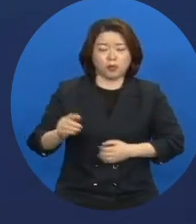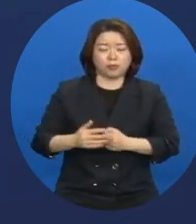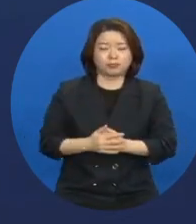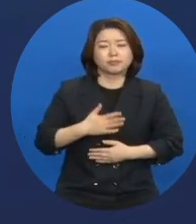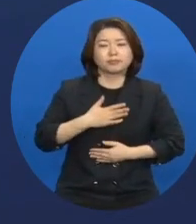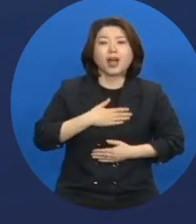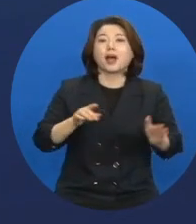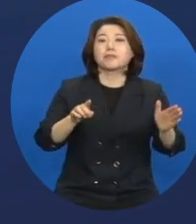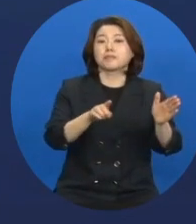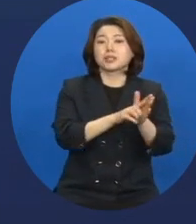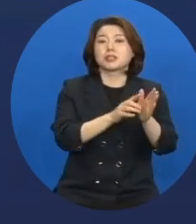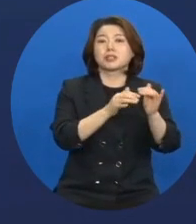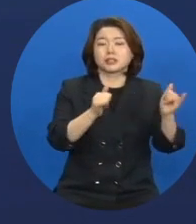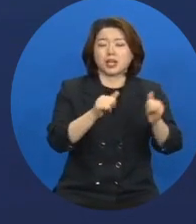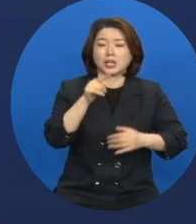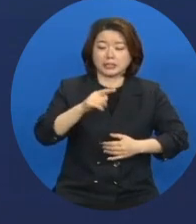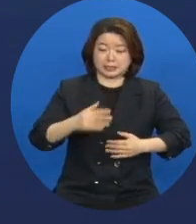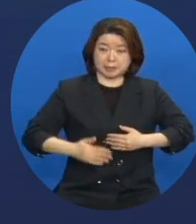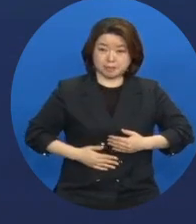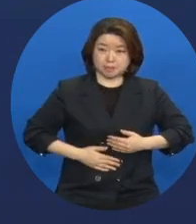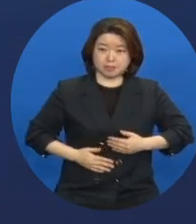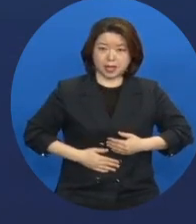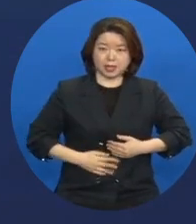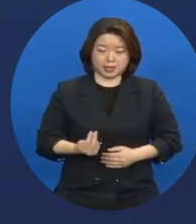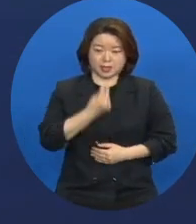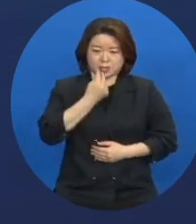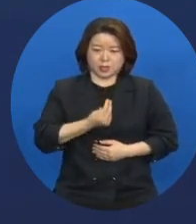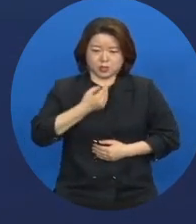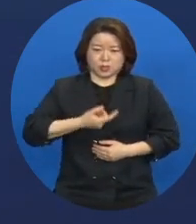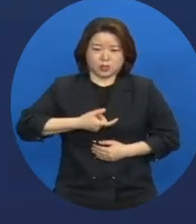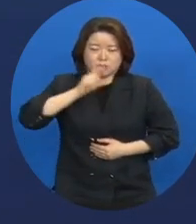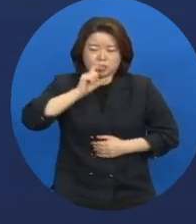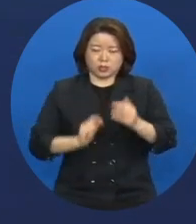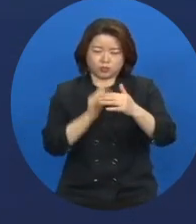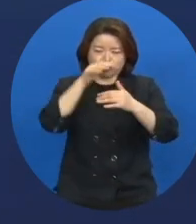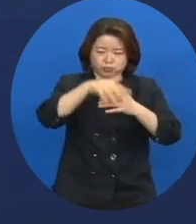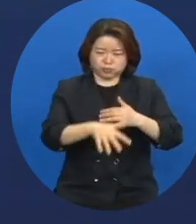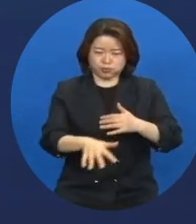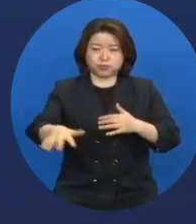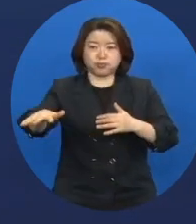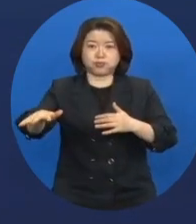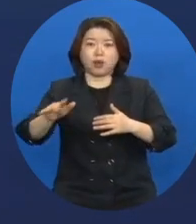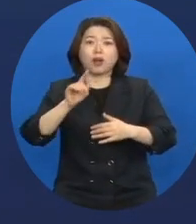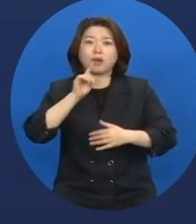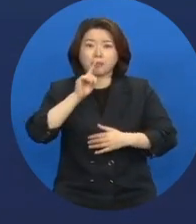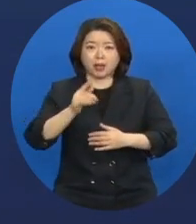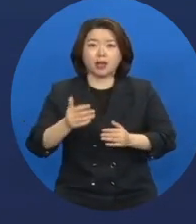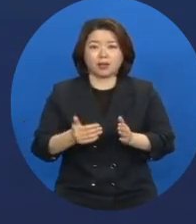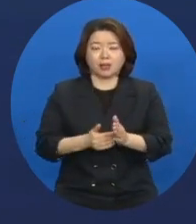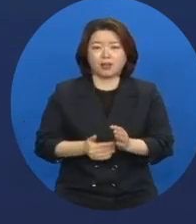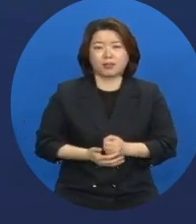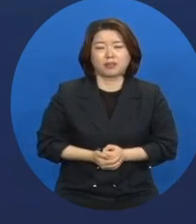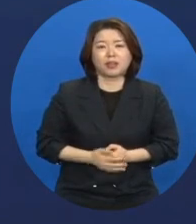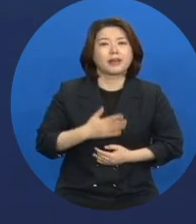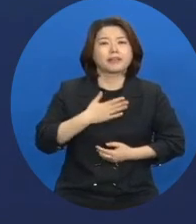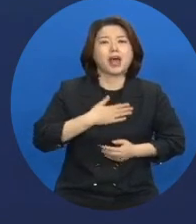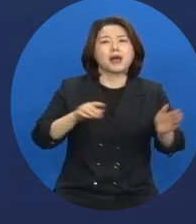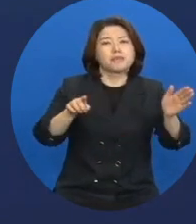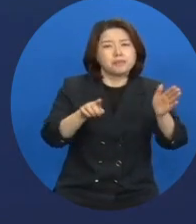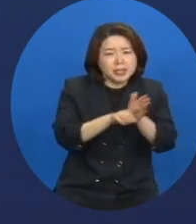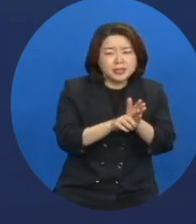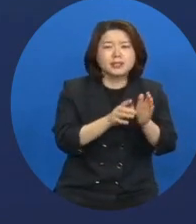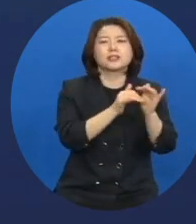자는 그 배에서 생수의 강이 흘러나오리라. 나를 믿는